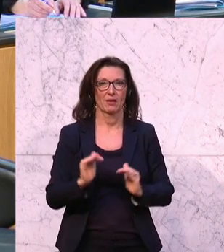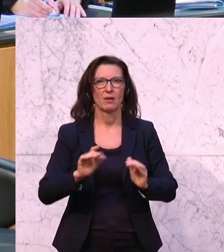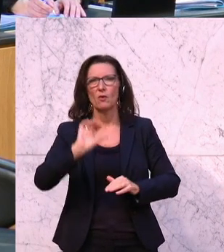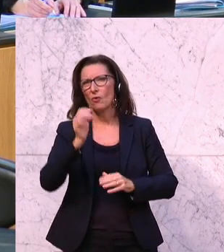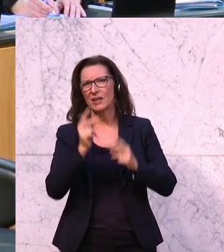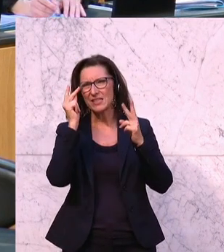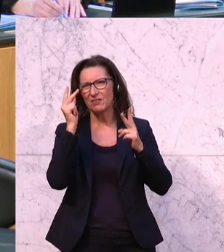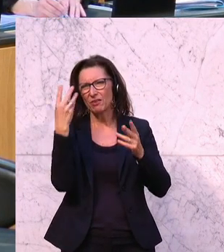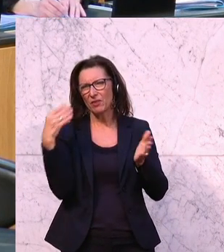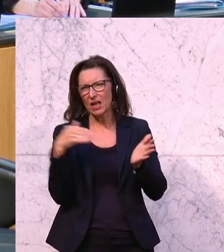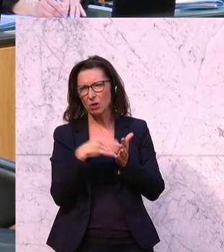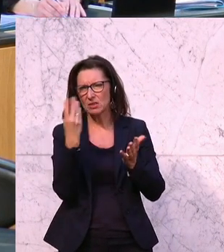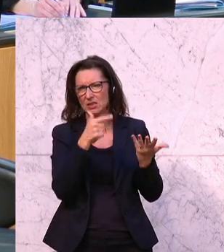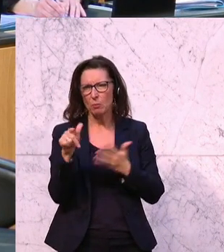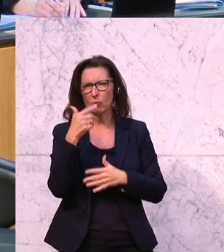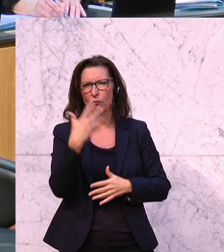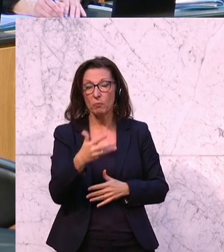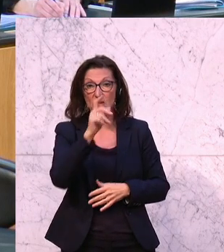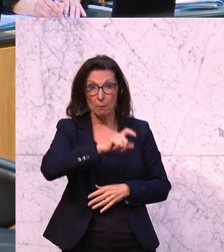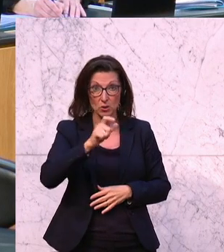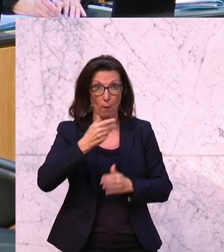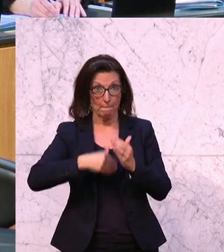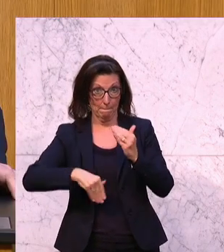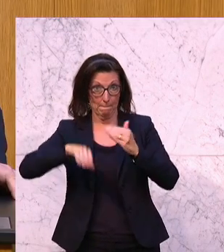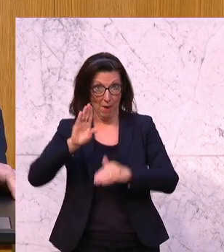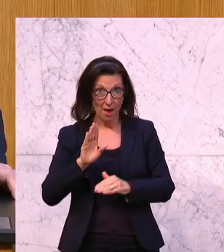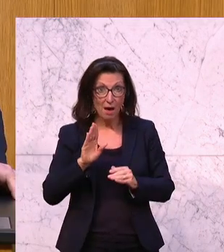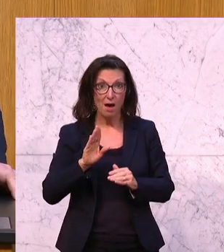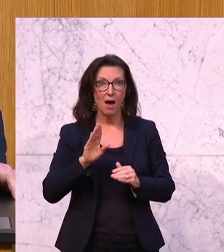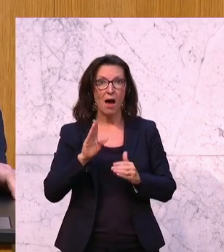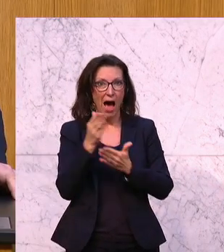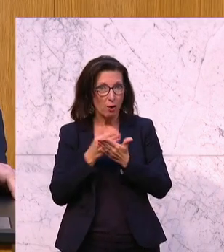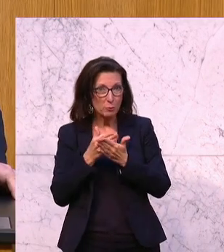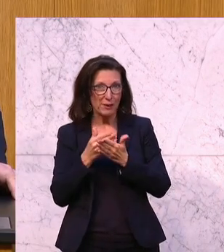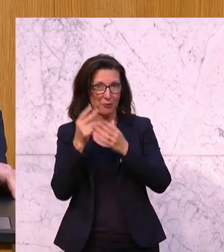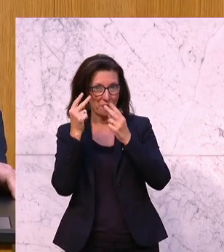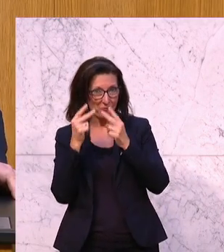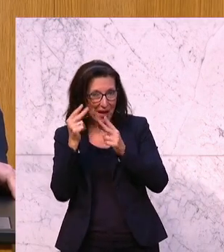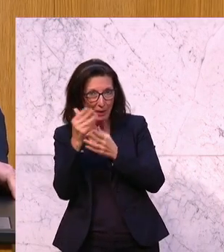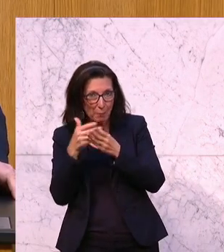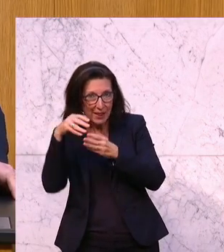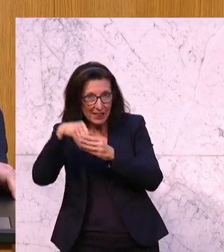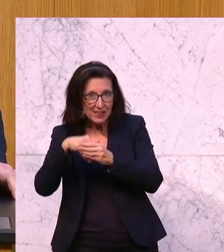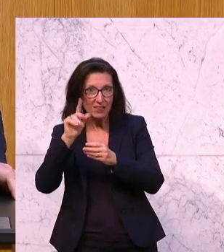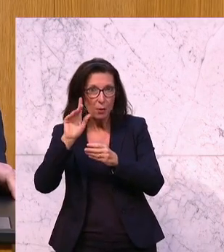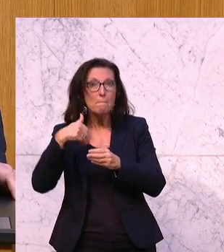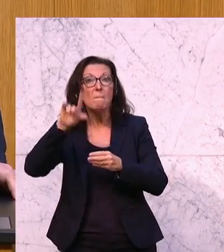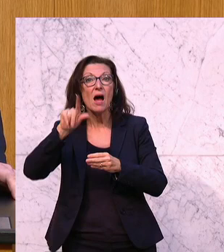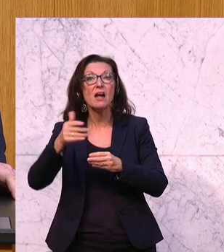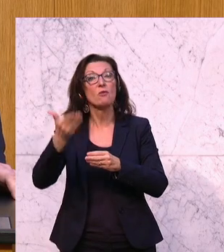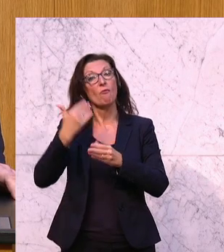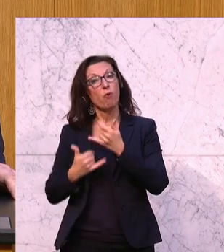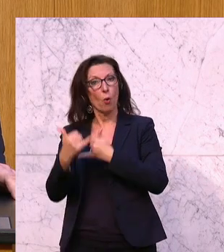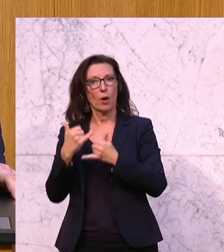dass 4.750 Personen mehr in Aus- und Weiterbildung sind als im Vorjahr. Da sieht man, dass